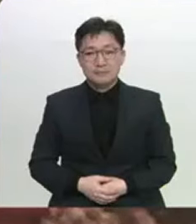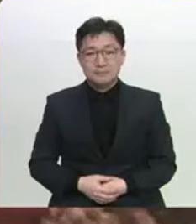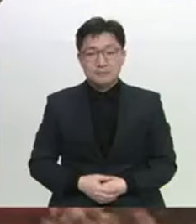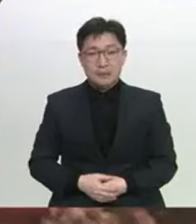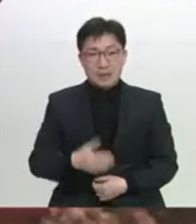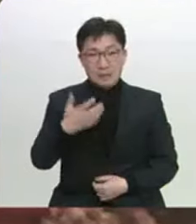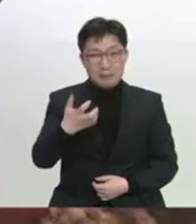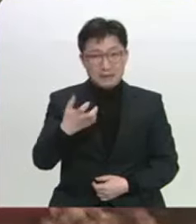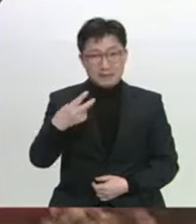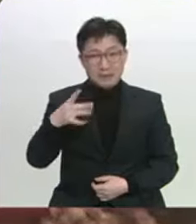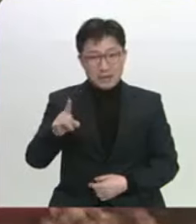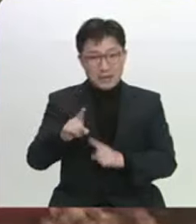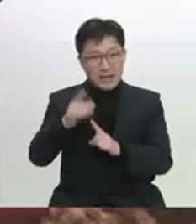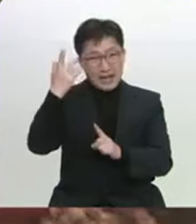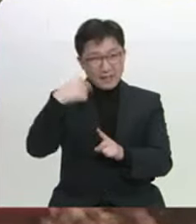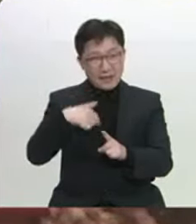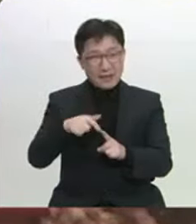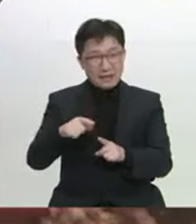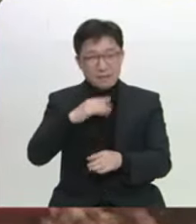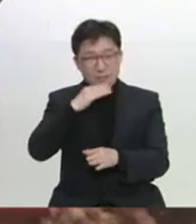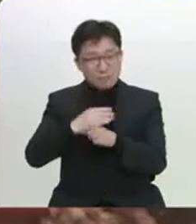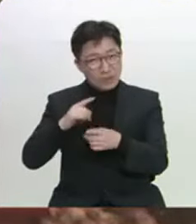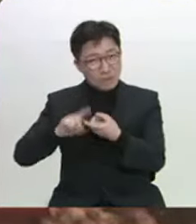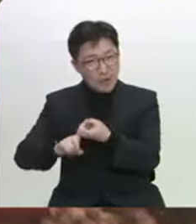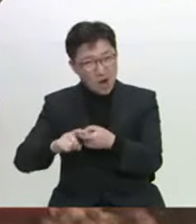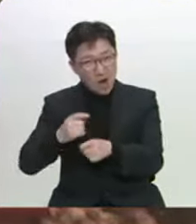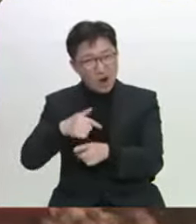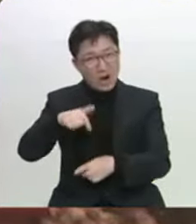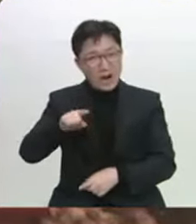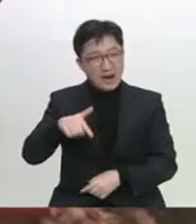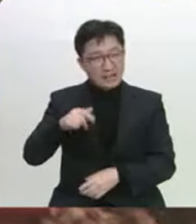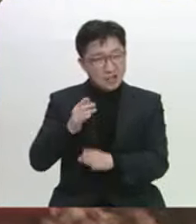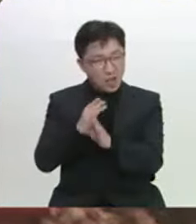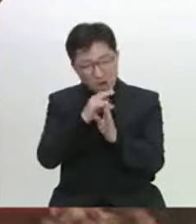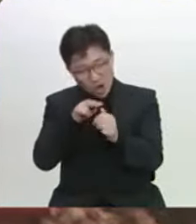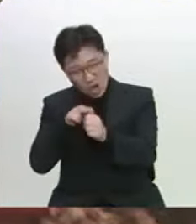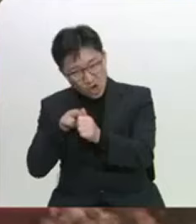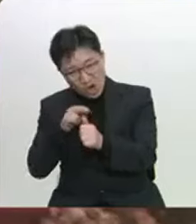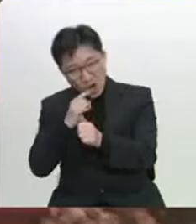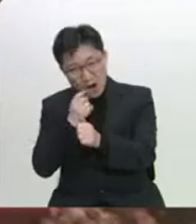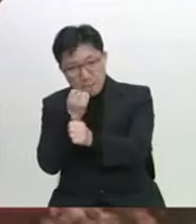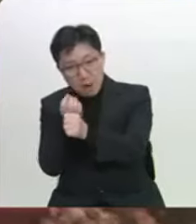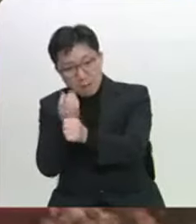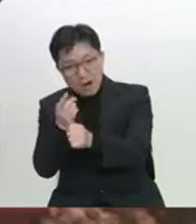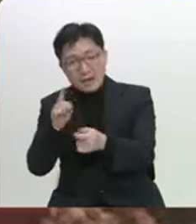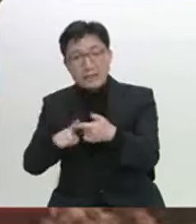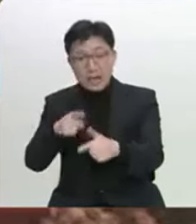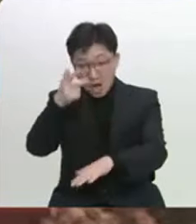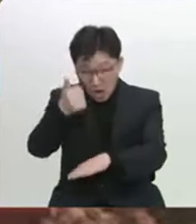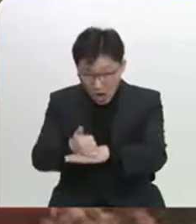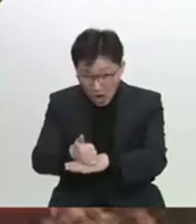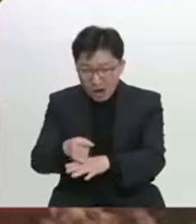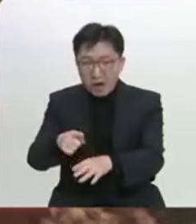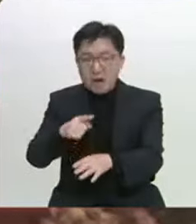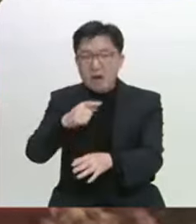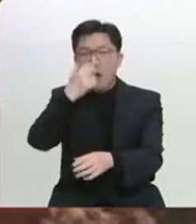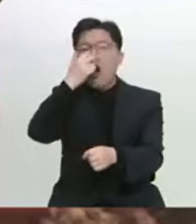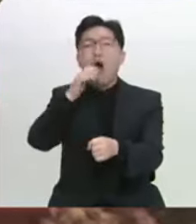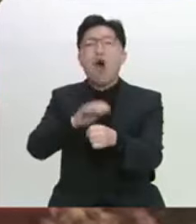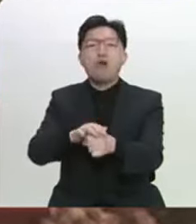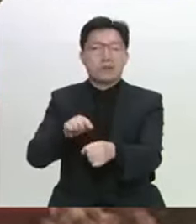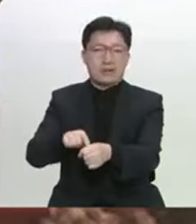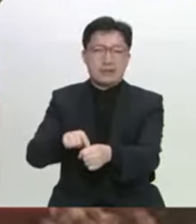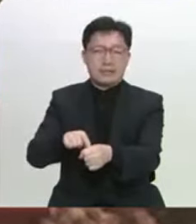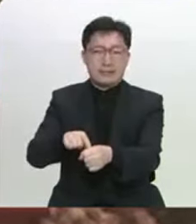80년대 간첩 조작 사건인 오송회 사건으로 옥고를 치른 고 조성용 선생 유골이 광주 5.18 구호묘역에